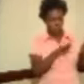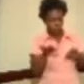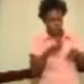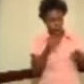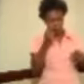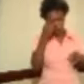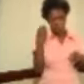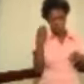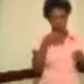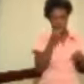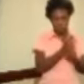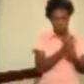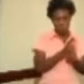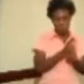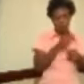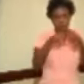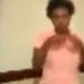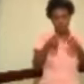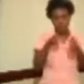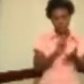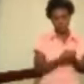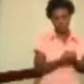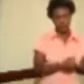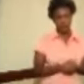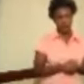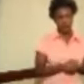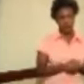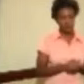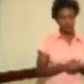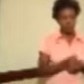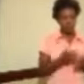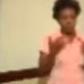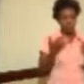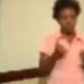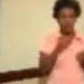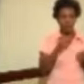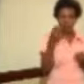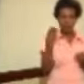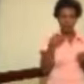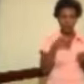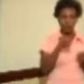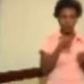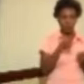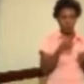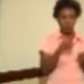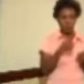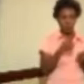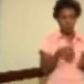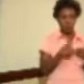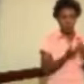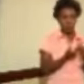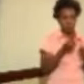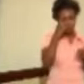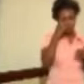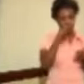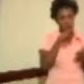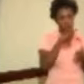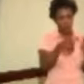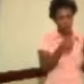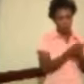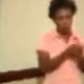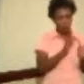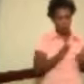parce que la Caraïbe nous c'est pays côté et instrument ça yo pi cher. Comment nous capable mettre en politique en œuvre pour